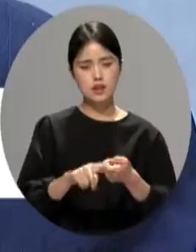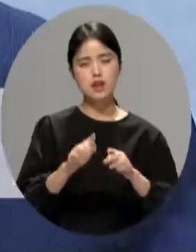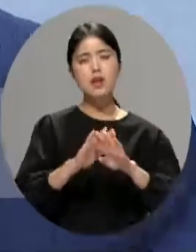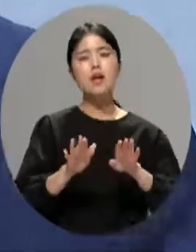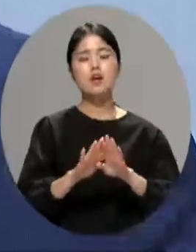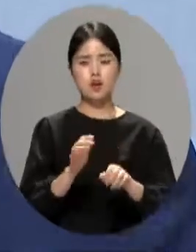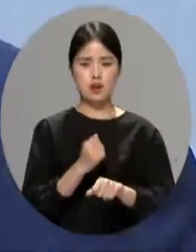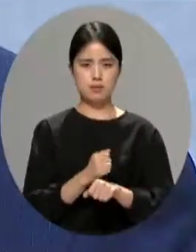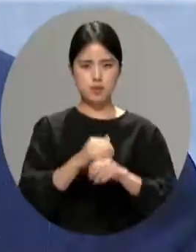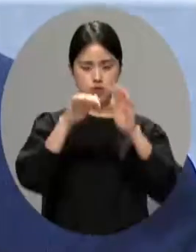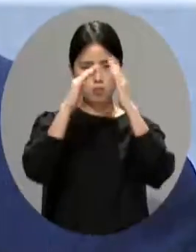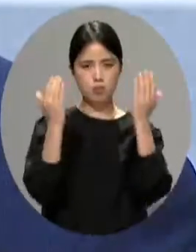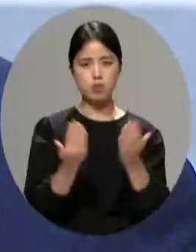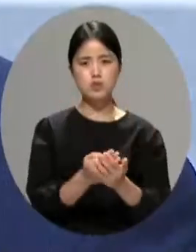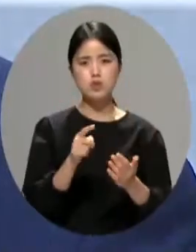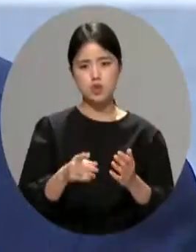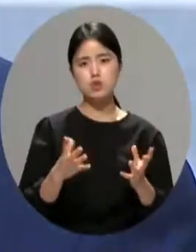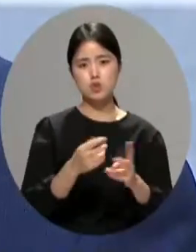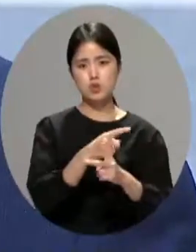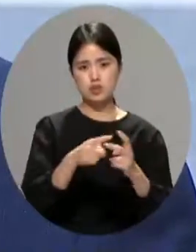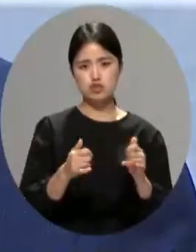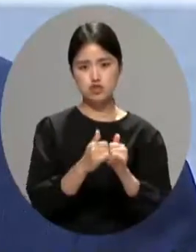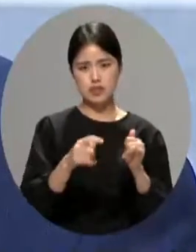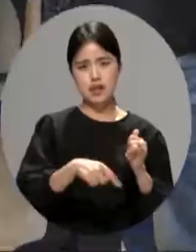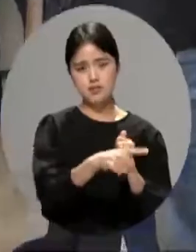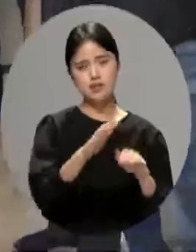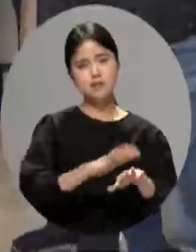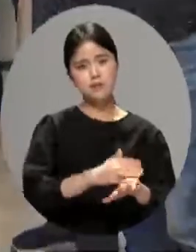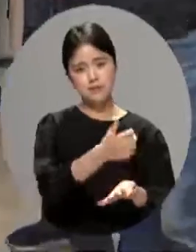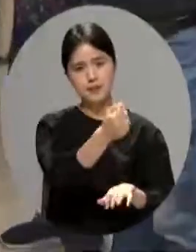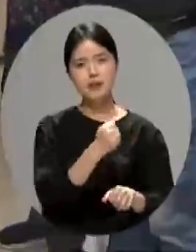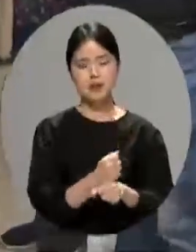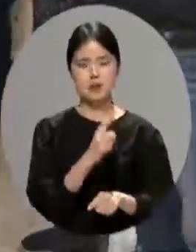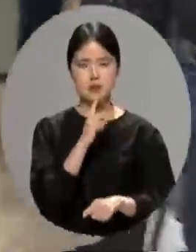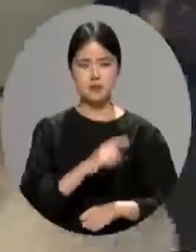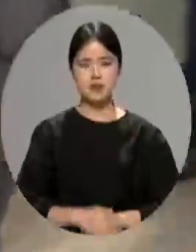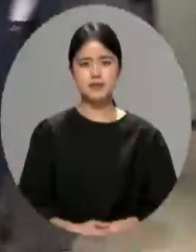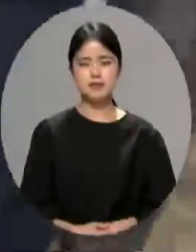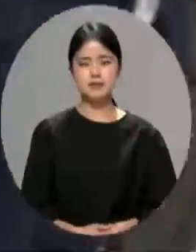풀어가면서 모든 것을 완주 군민들이 선택하도록 하겠다고 말했습니다.